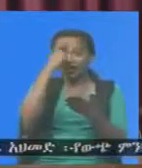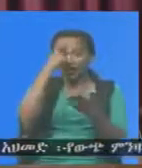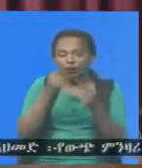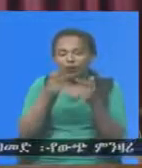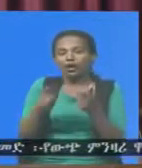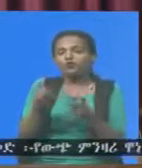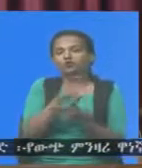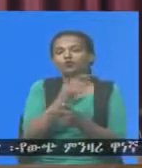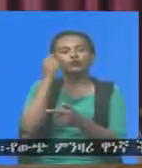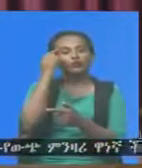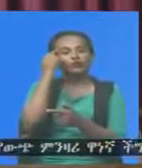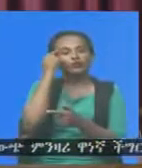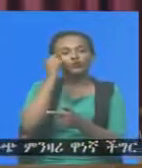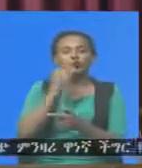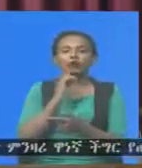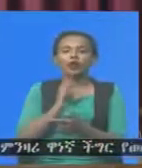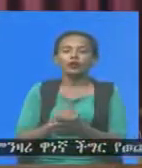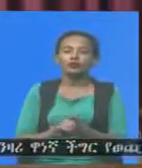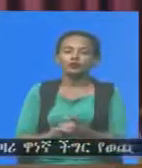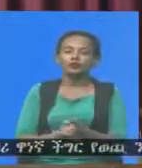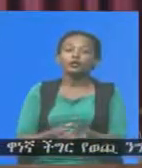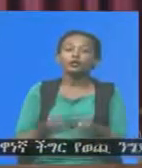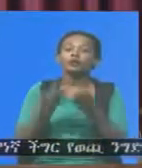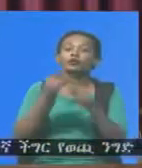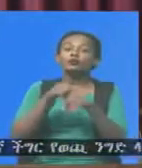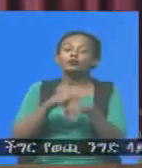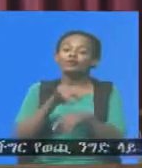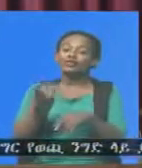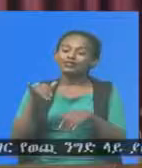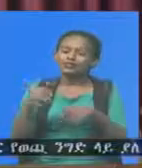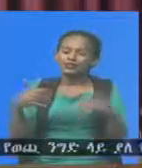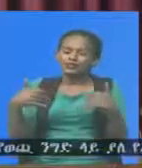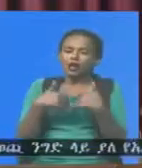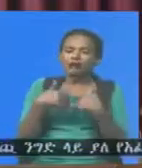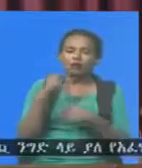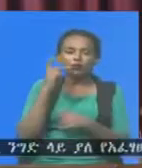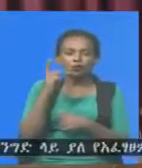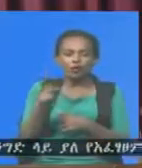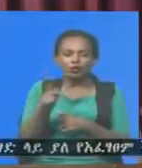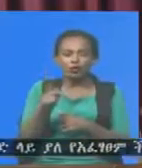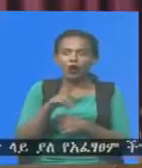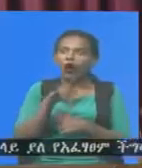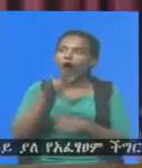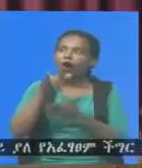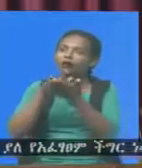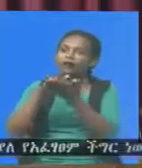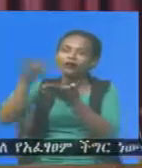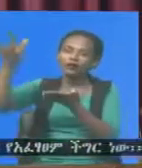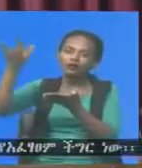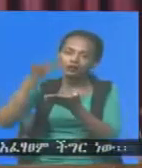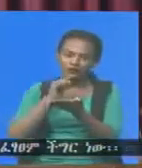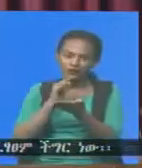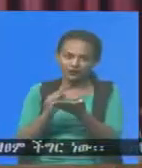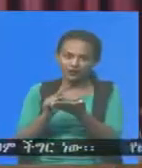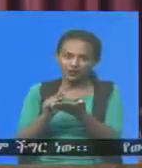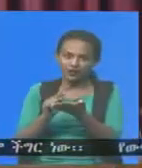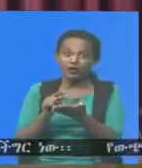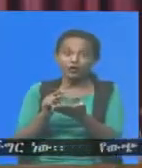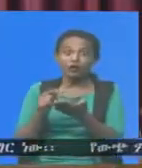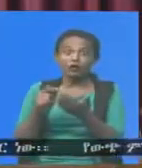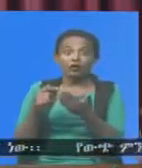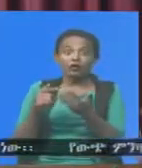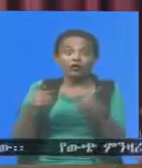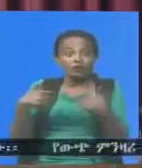ጥሩ ይሆናል። ብዙ ጊዜ እንደ ስጋት የሚታየው የአየር መንገድ ነው። መስጋትም ትክክል